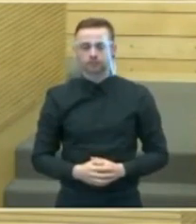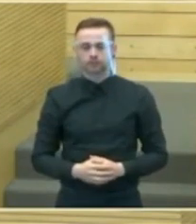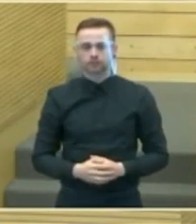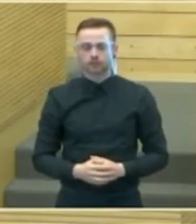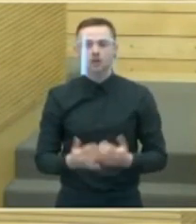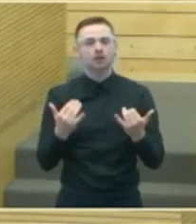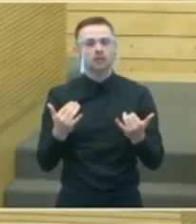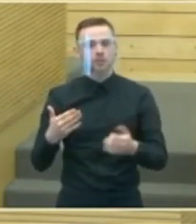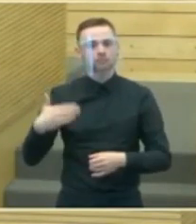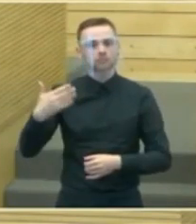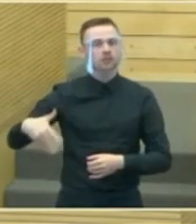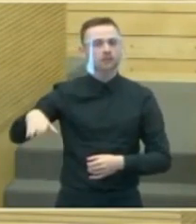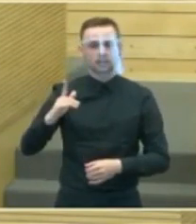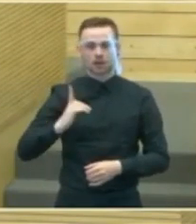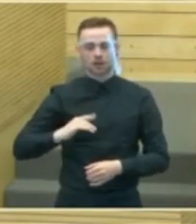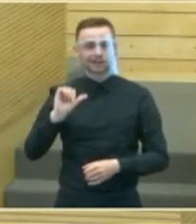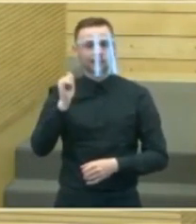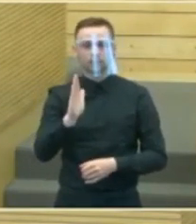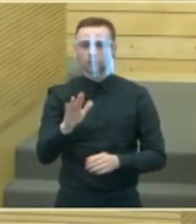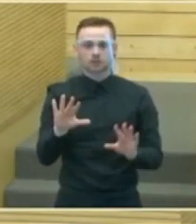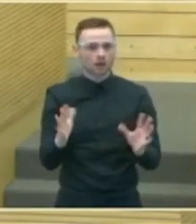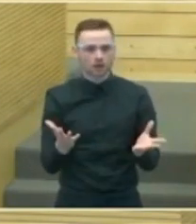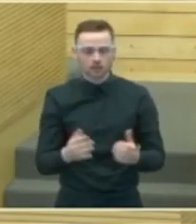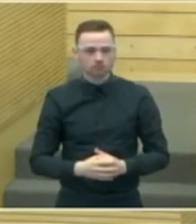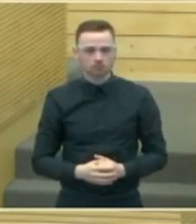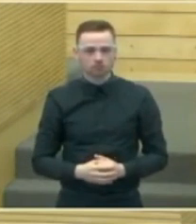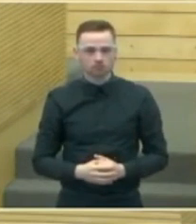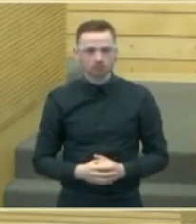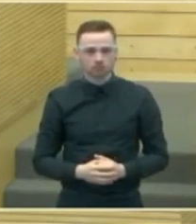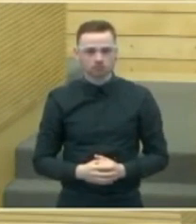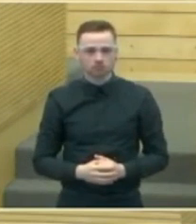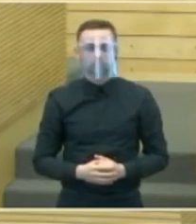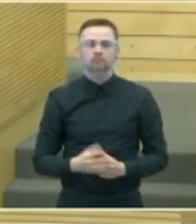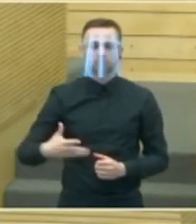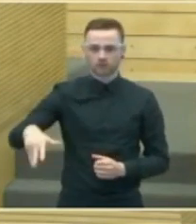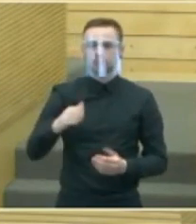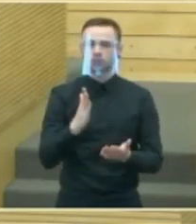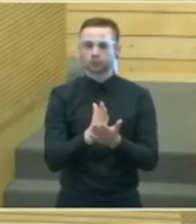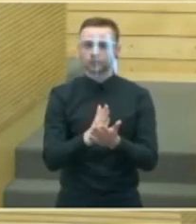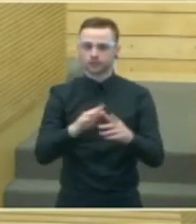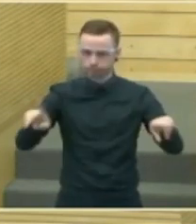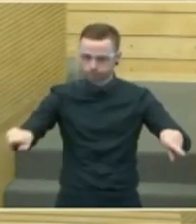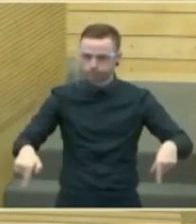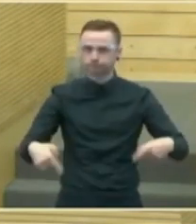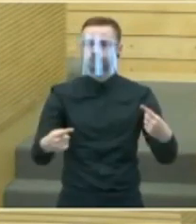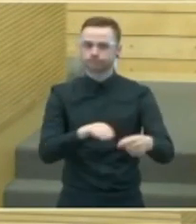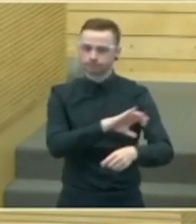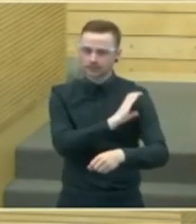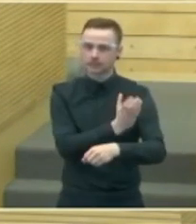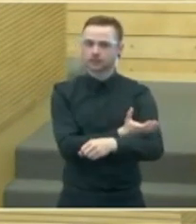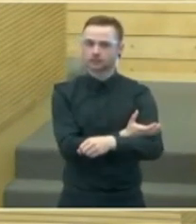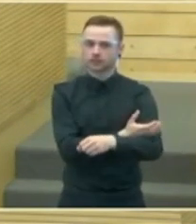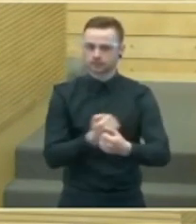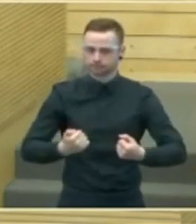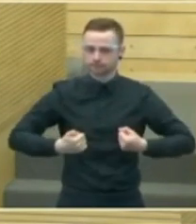Prieš akis mūsų visų rytojus, į kurį turime įžengti sustiprėję, sukaupę